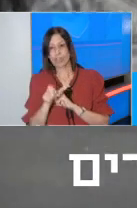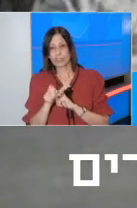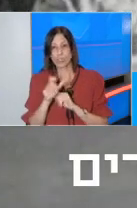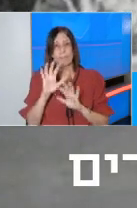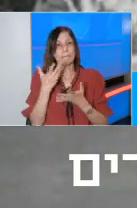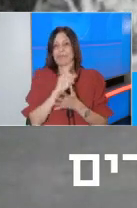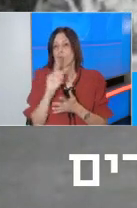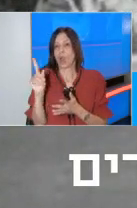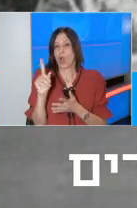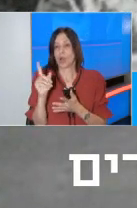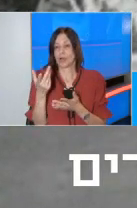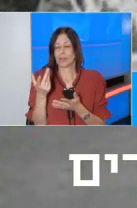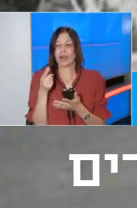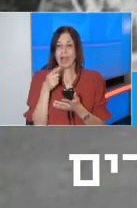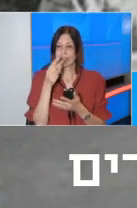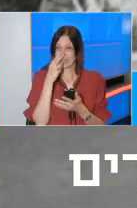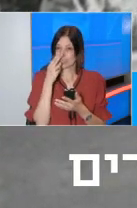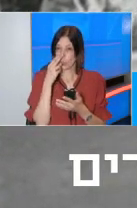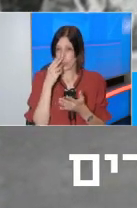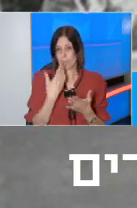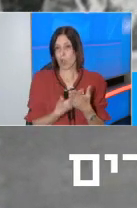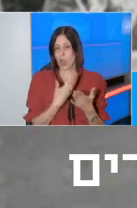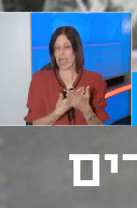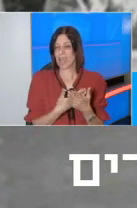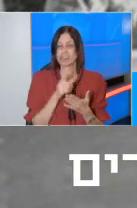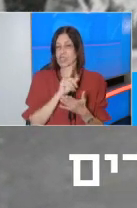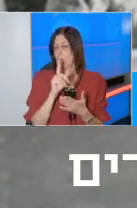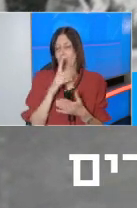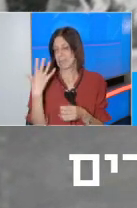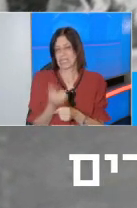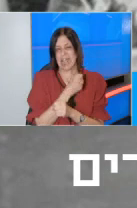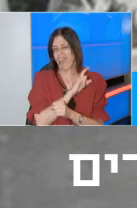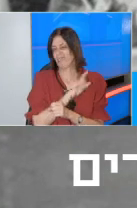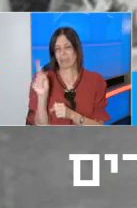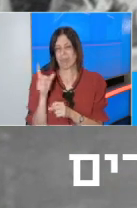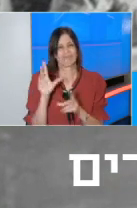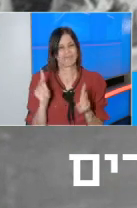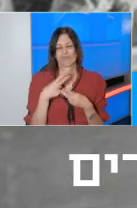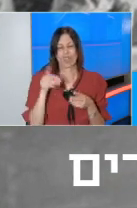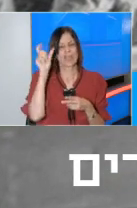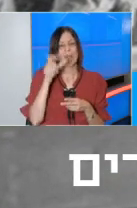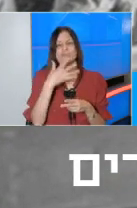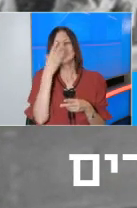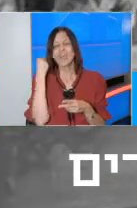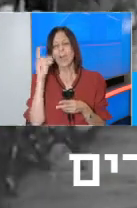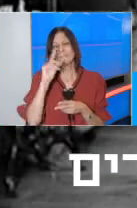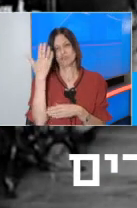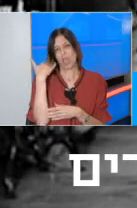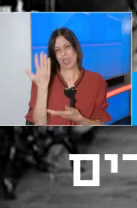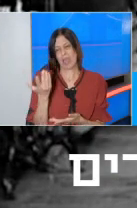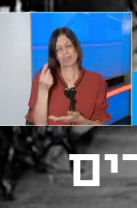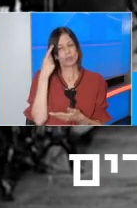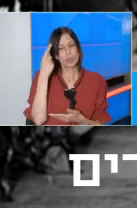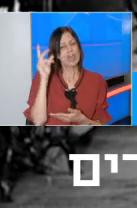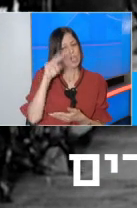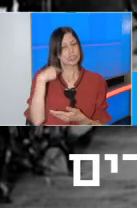לא. העניין הוא שהניסיון מוכיח שזה אף פעם גם לא מצליח. אין סיכוי שבן אדם ישכח את מי שהוא היה. את יודעת, יש